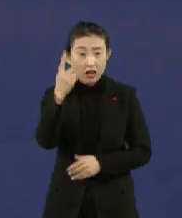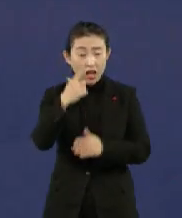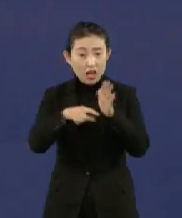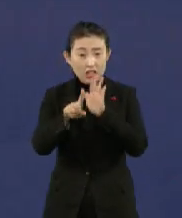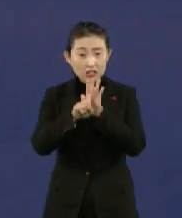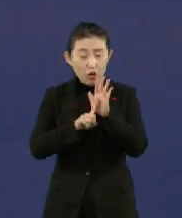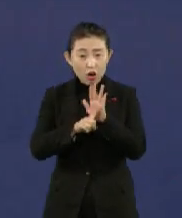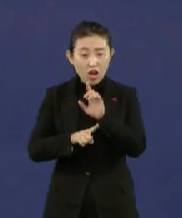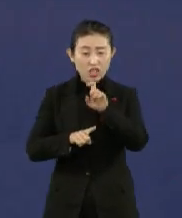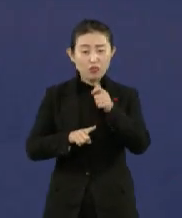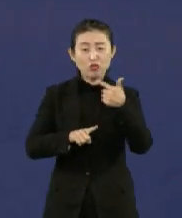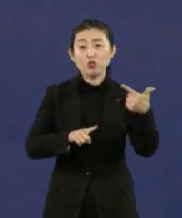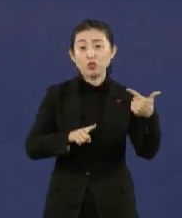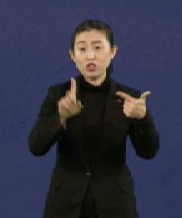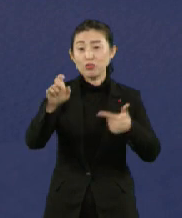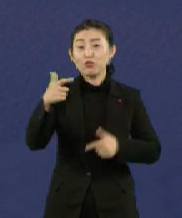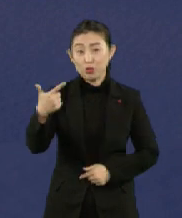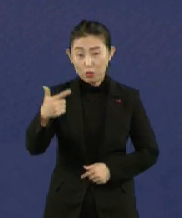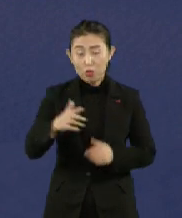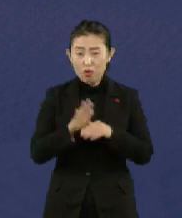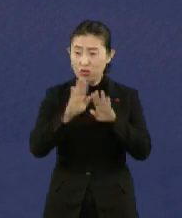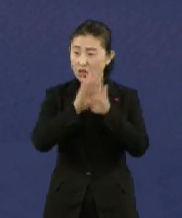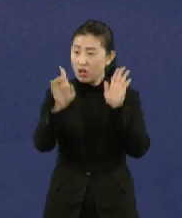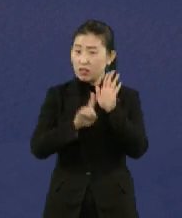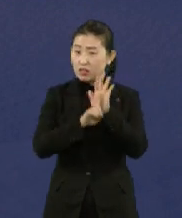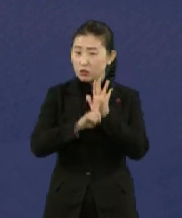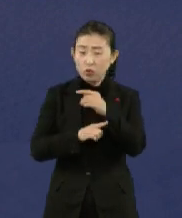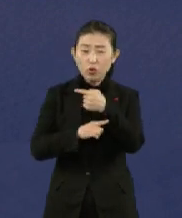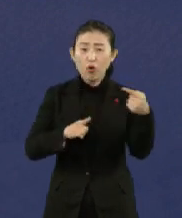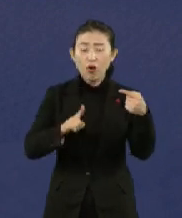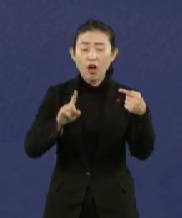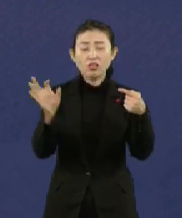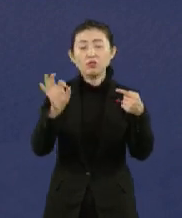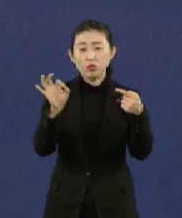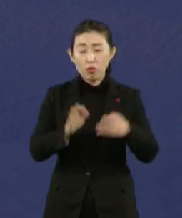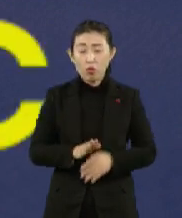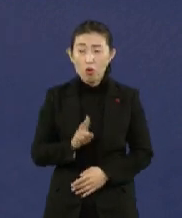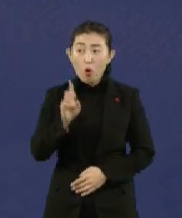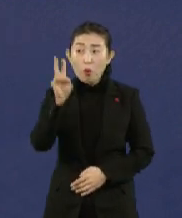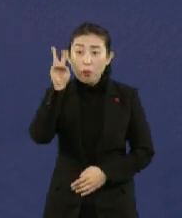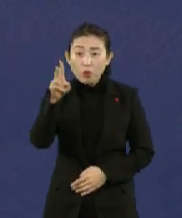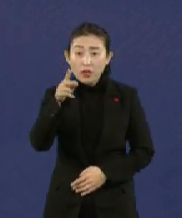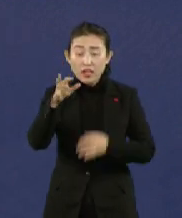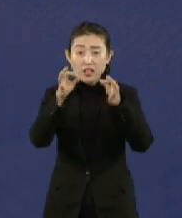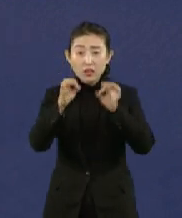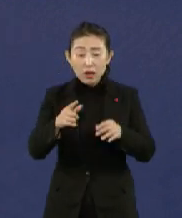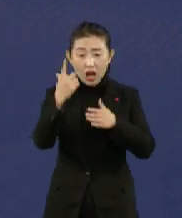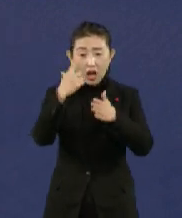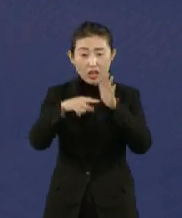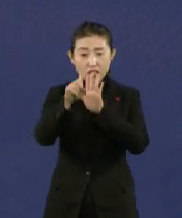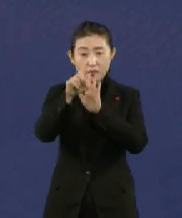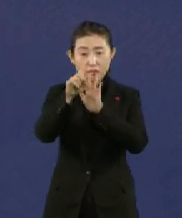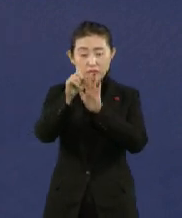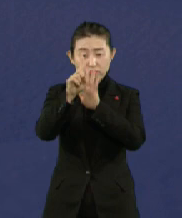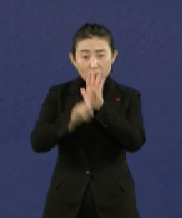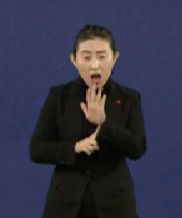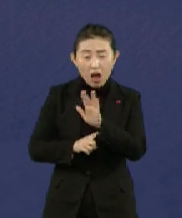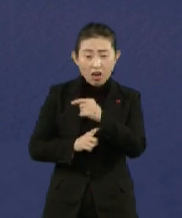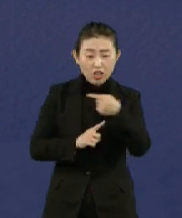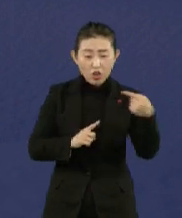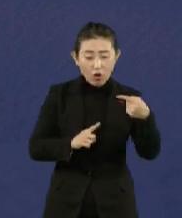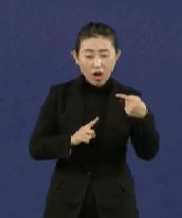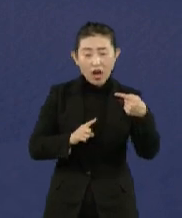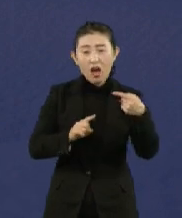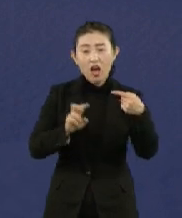아침 영하 16도까지 떨어진 뒤 낮에도 영하 10도 수준을 보이겠고 모레인 금요일에는 아침 기온이 영하 20도까지 떨어지는